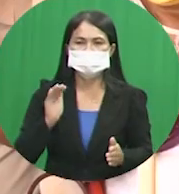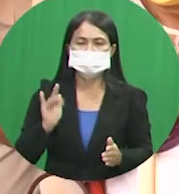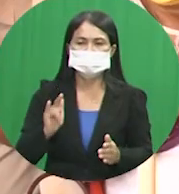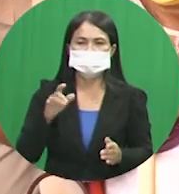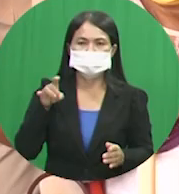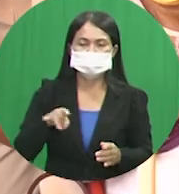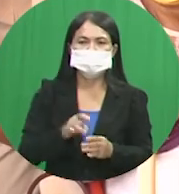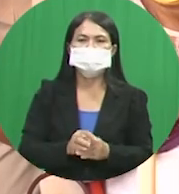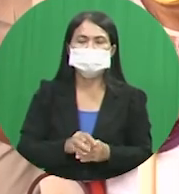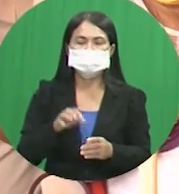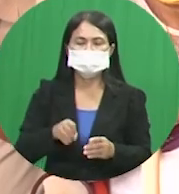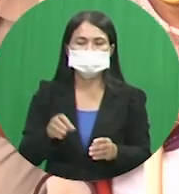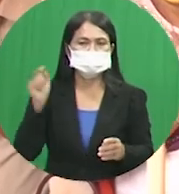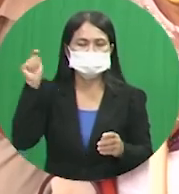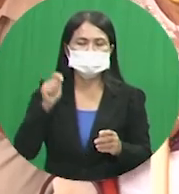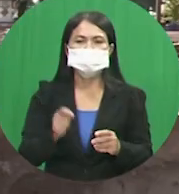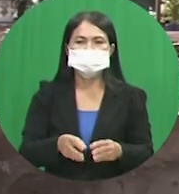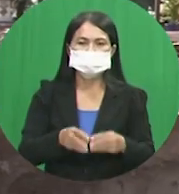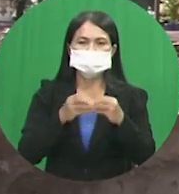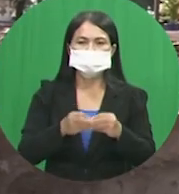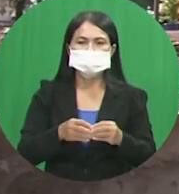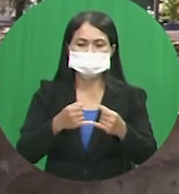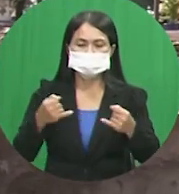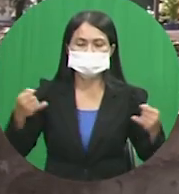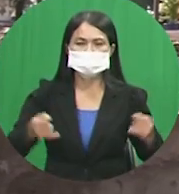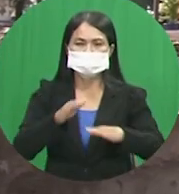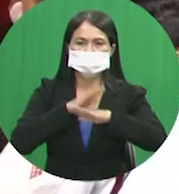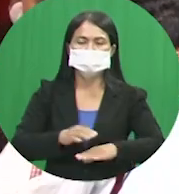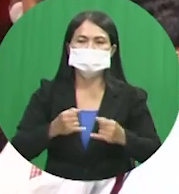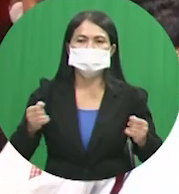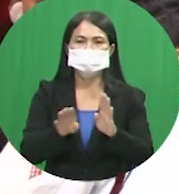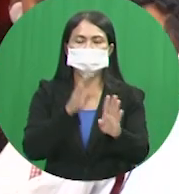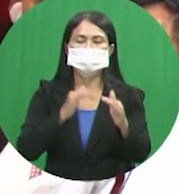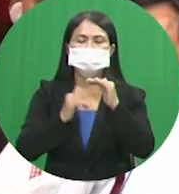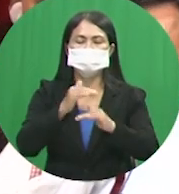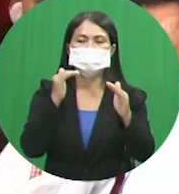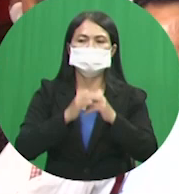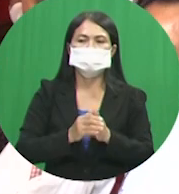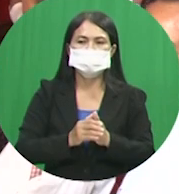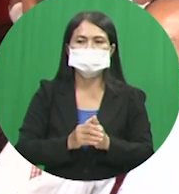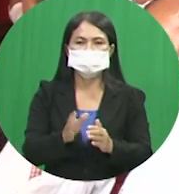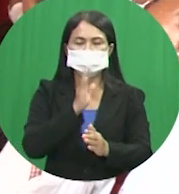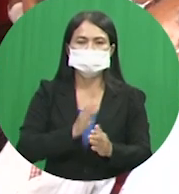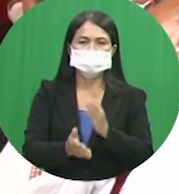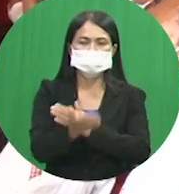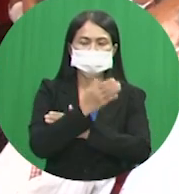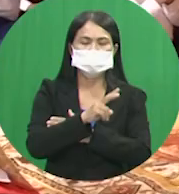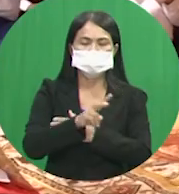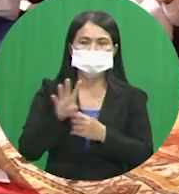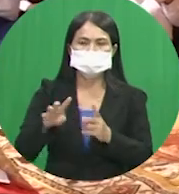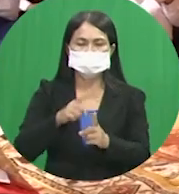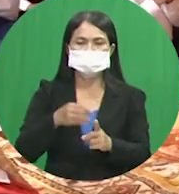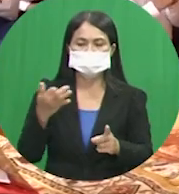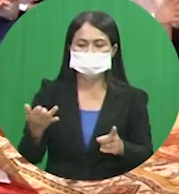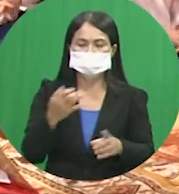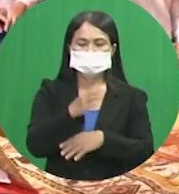เปนี้ตรบานเฟอร์ปิธีกรงปิลีบรรจบปฐมเซลาบาการสังสองเจียเพลกาเนปรักไงติมาภัยบุญค